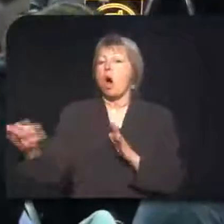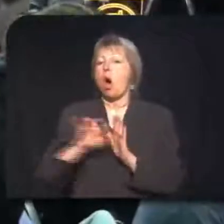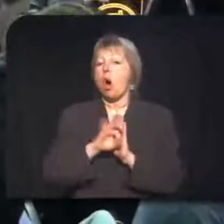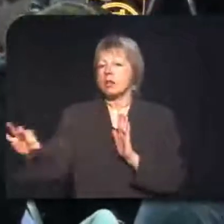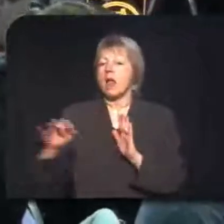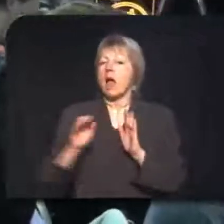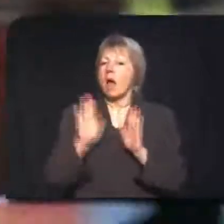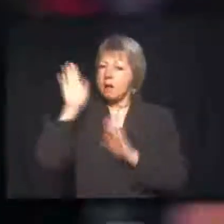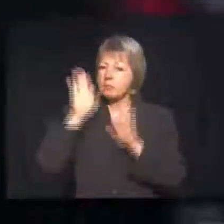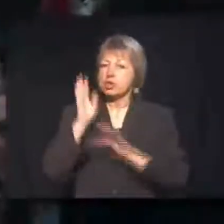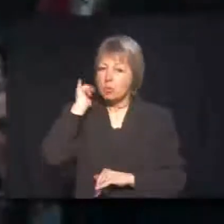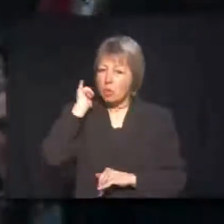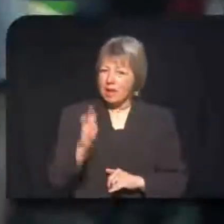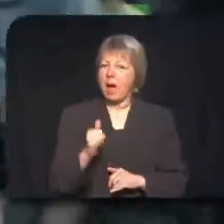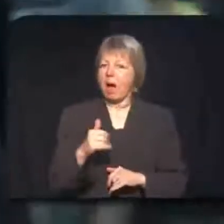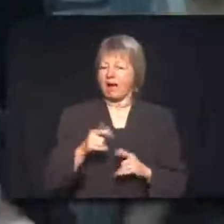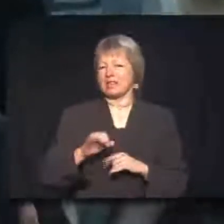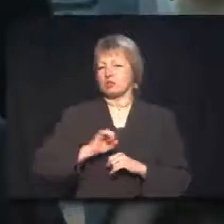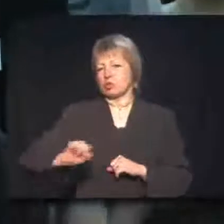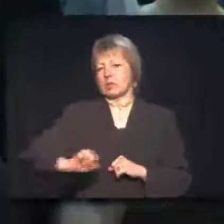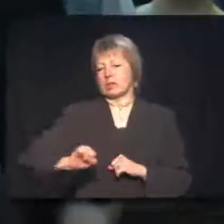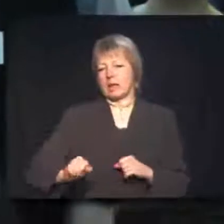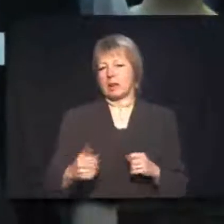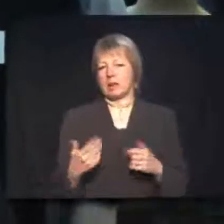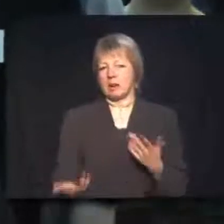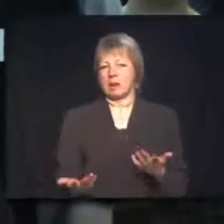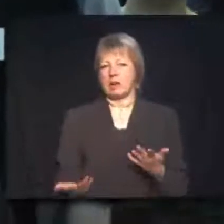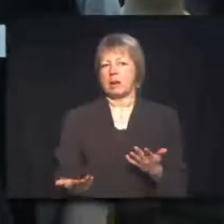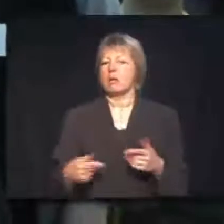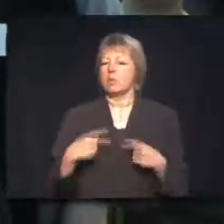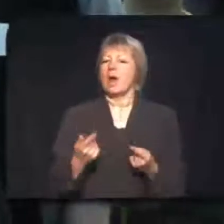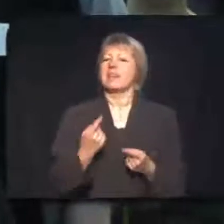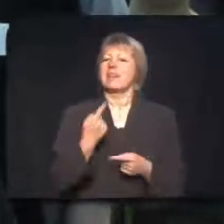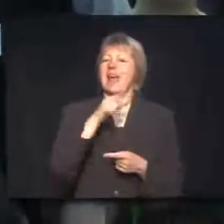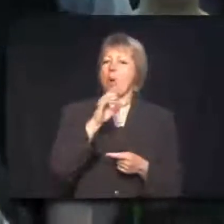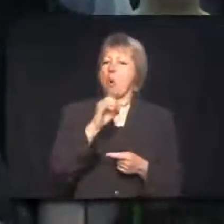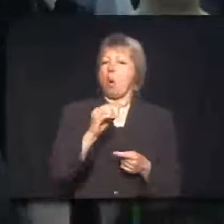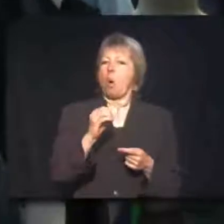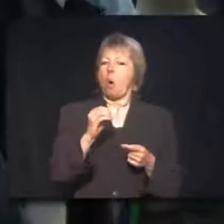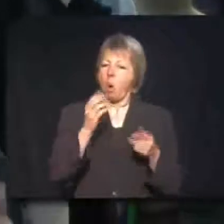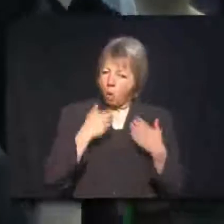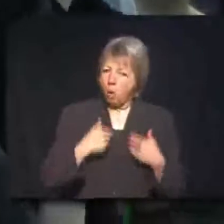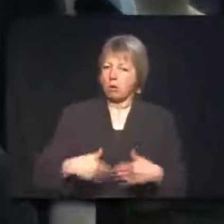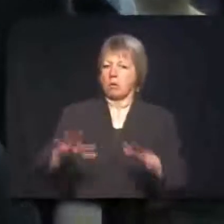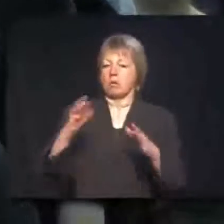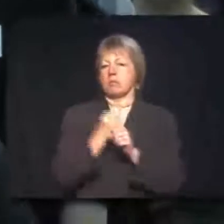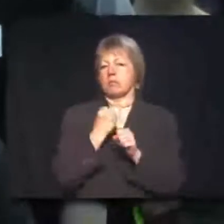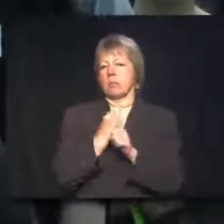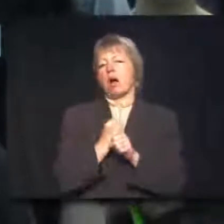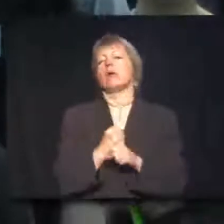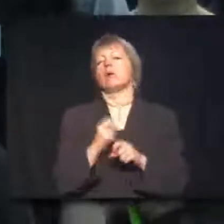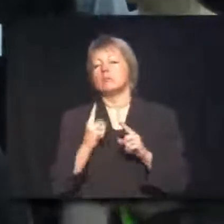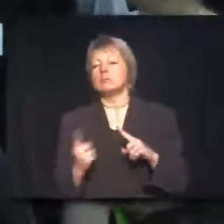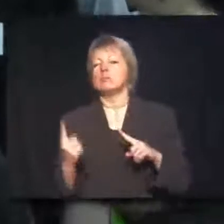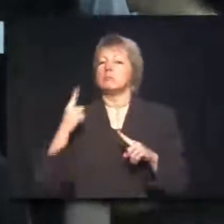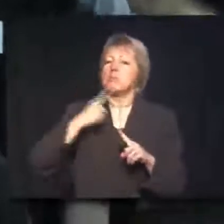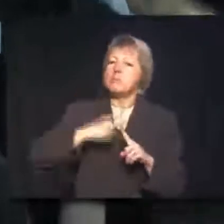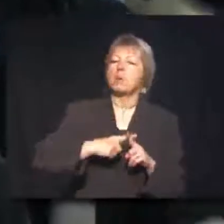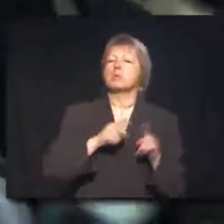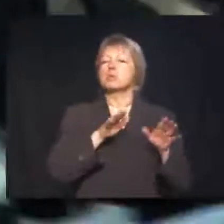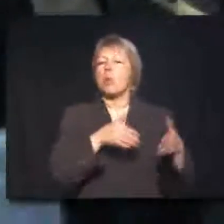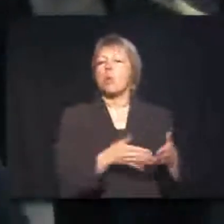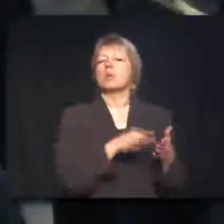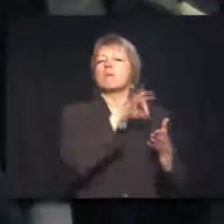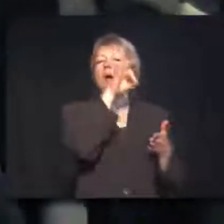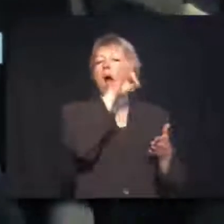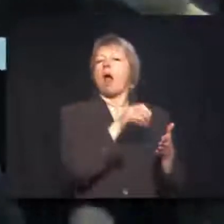die wir dann ausprobieren wo wir dann die geora machen und dann aber auch gleich eines vielleicht dieser anderen unendwahlsysteme